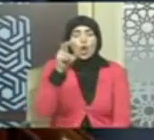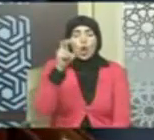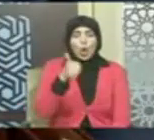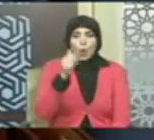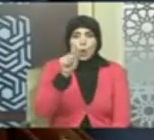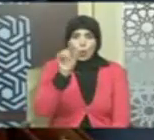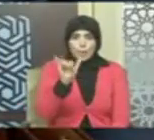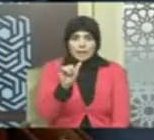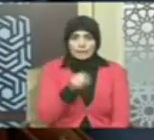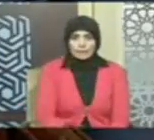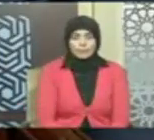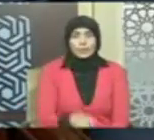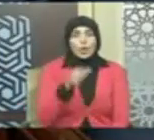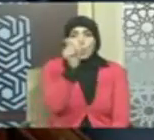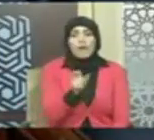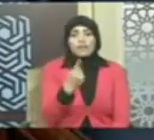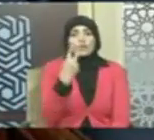وأفعضهم زيد بن ثابت.